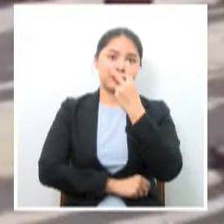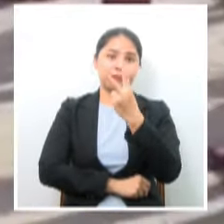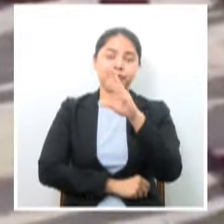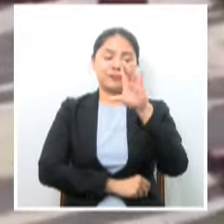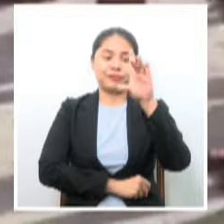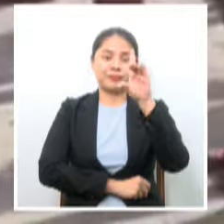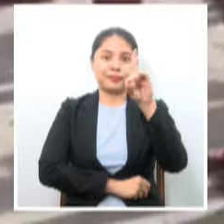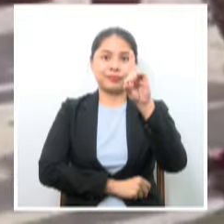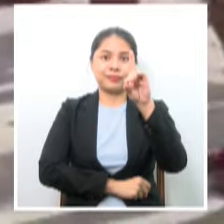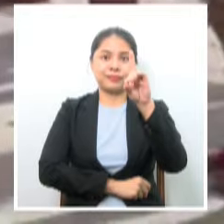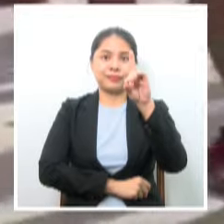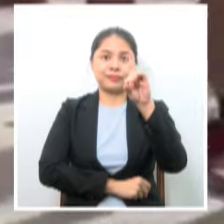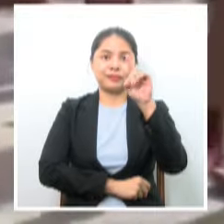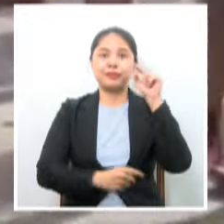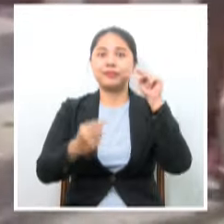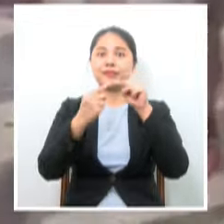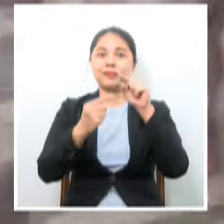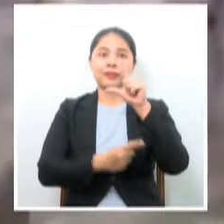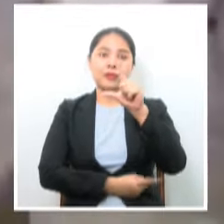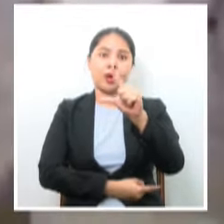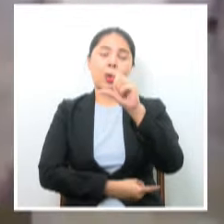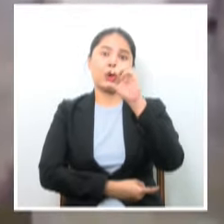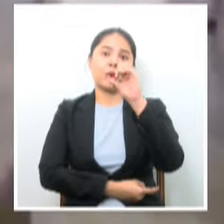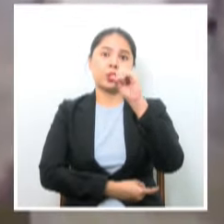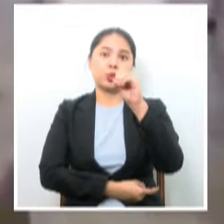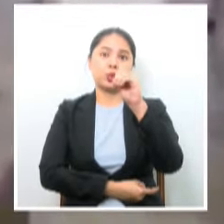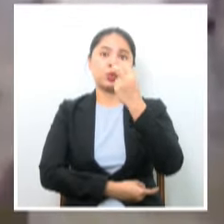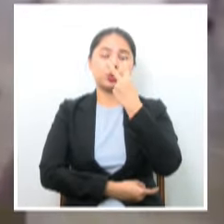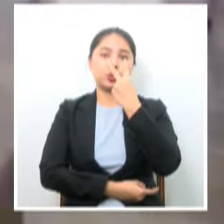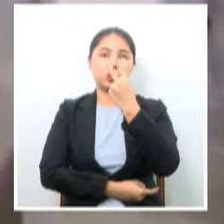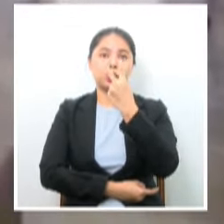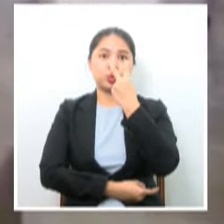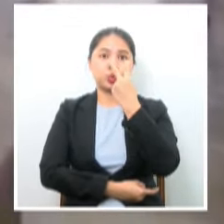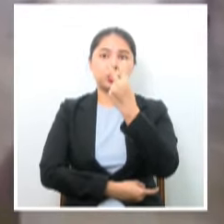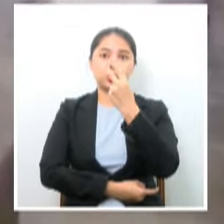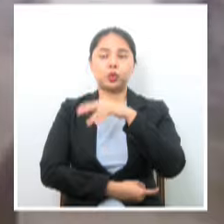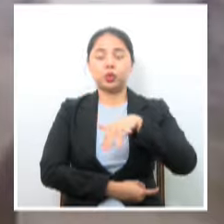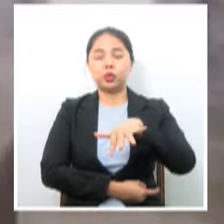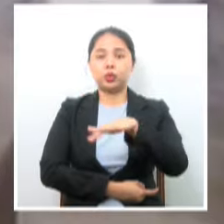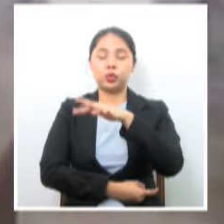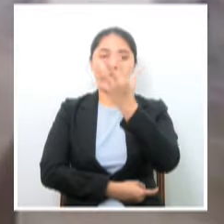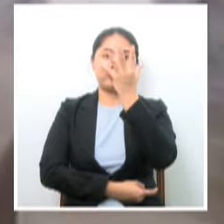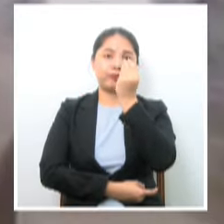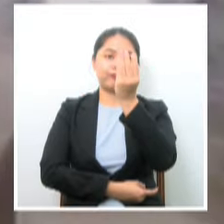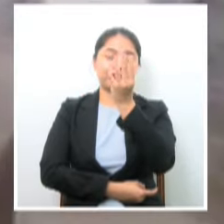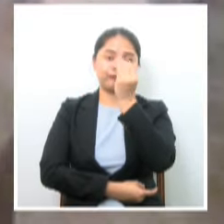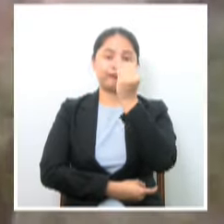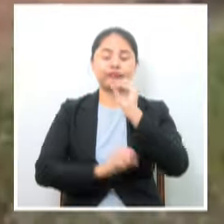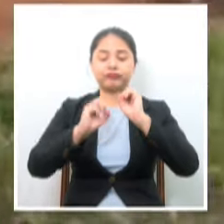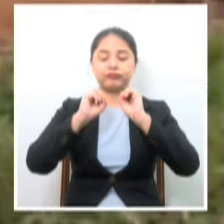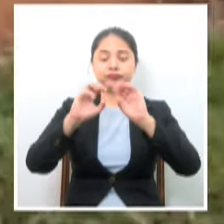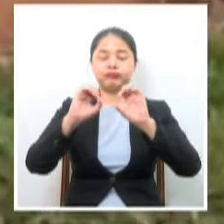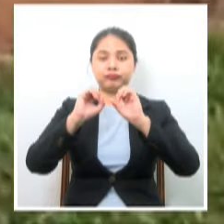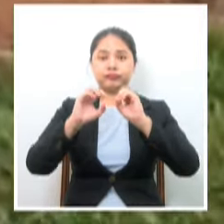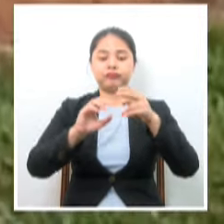LO Learning Organization องค์กรแห่งการเรียนรู้จัดการเรียนการสอนตามหลัก